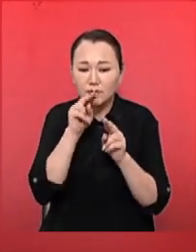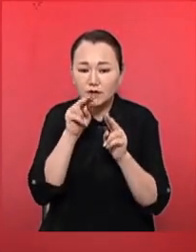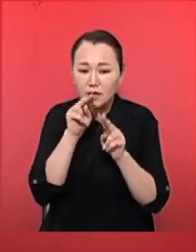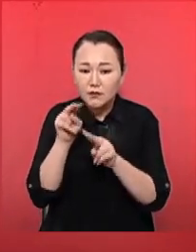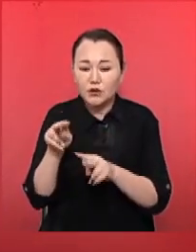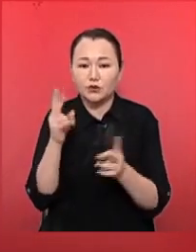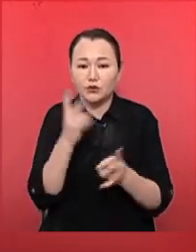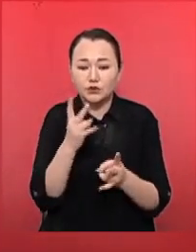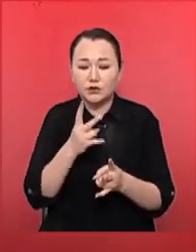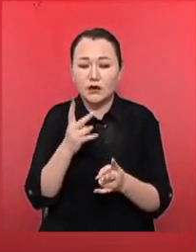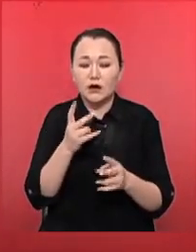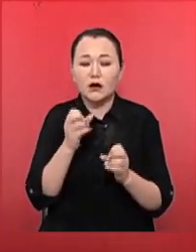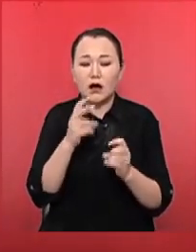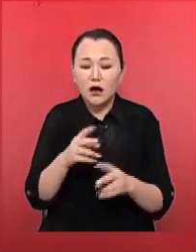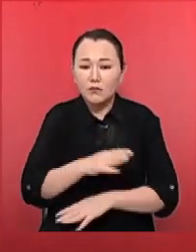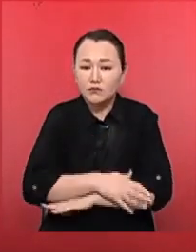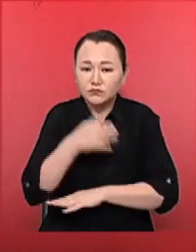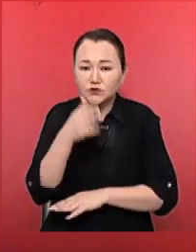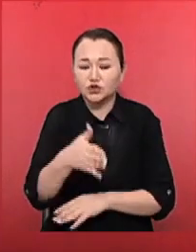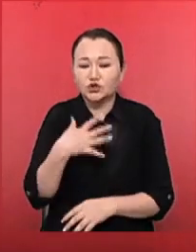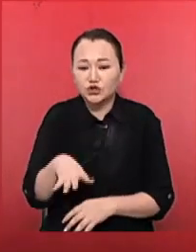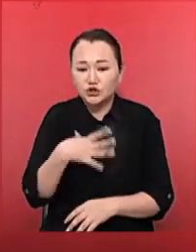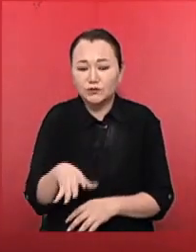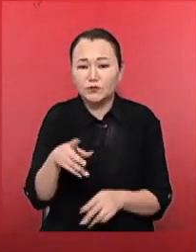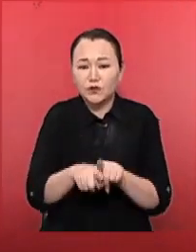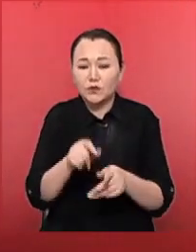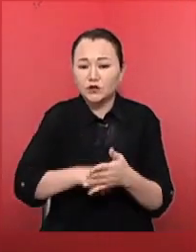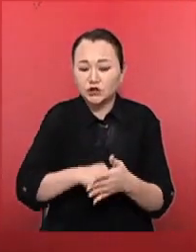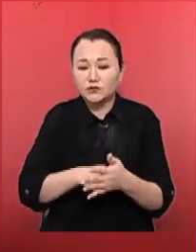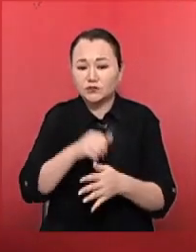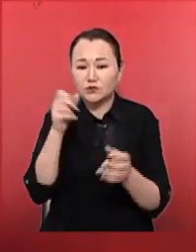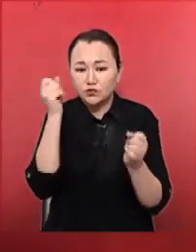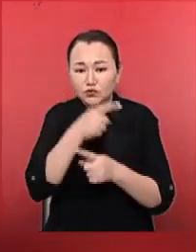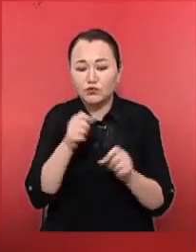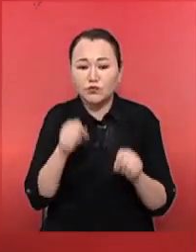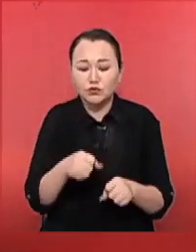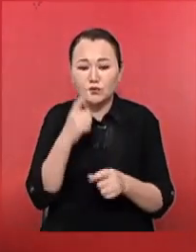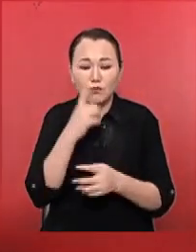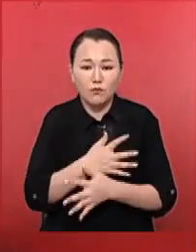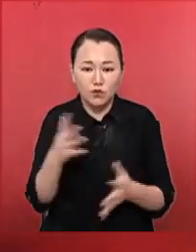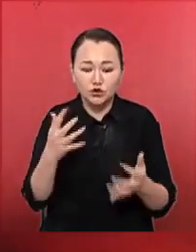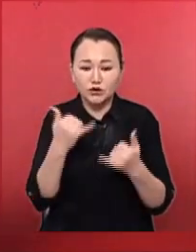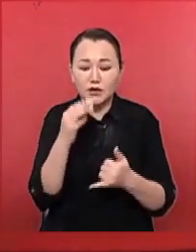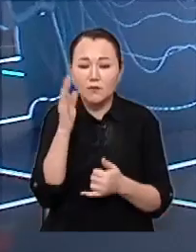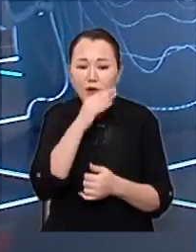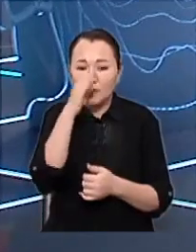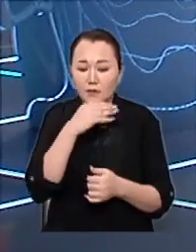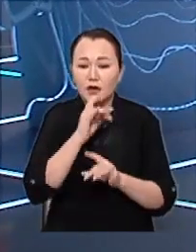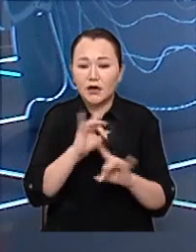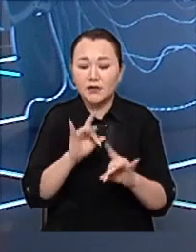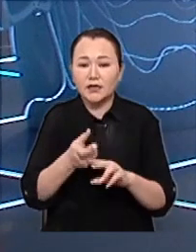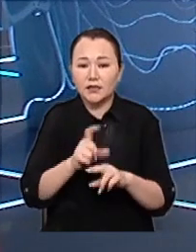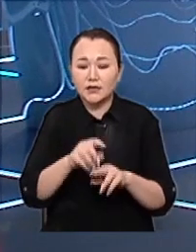барып оның қалай барғанын, не барғанына себебін анықтауға болады. Негізінде көбінесе қазіргі ата-аналарға да айтатынымыз